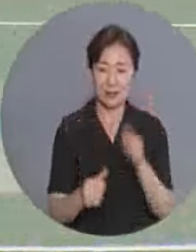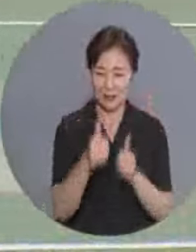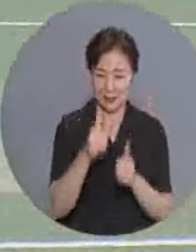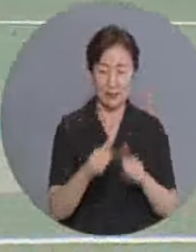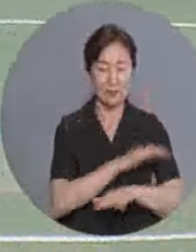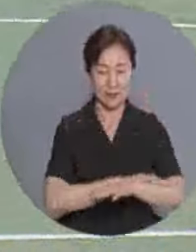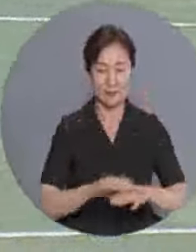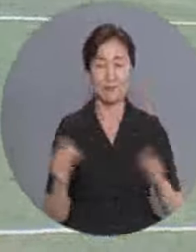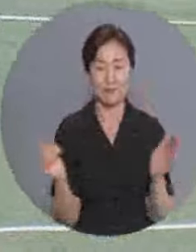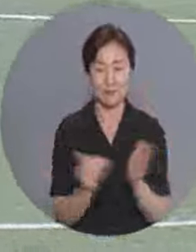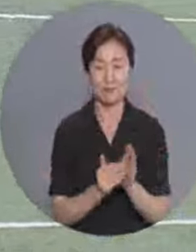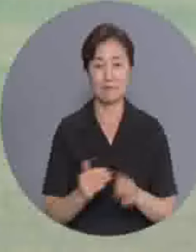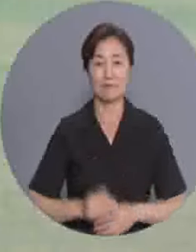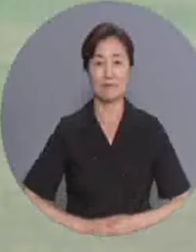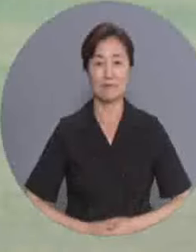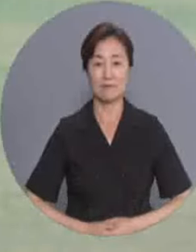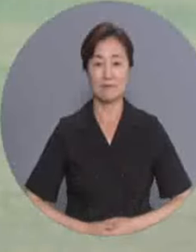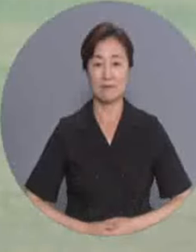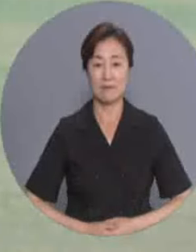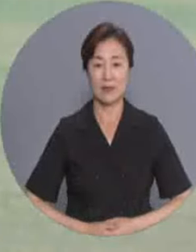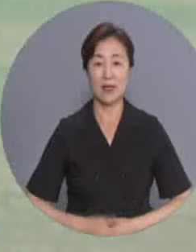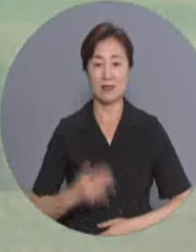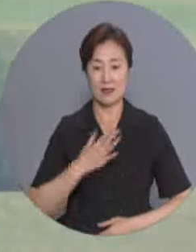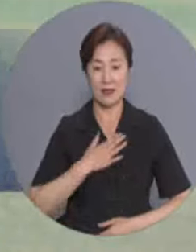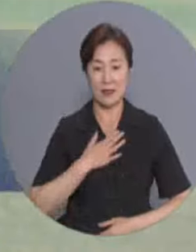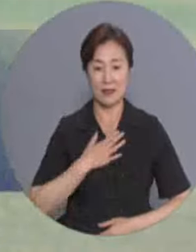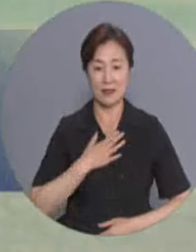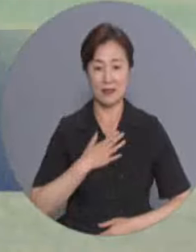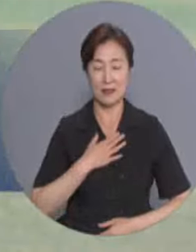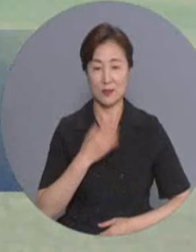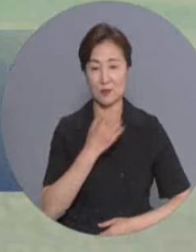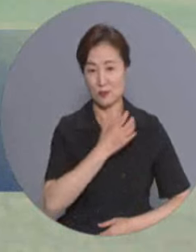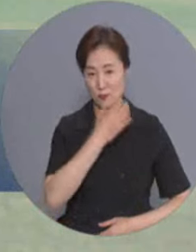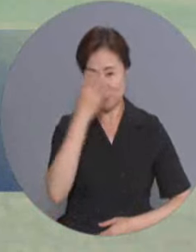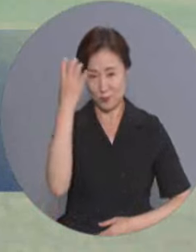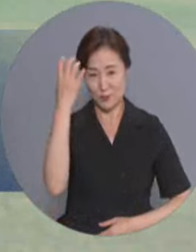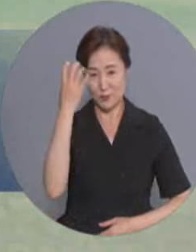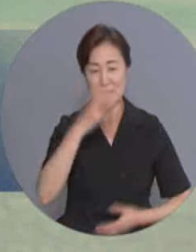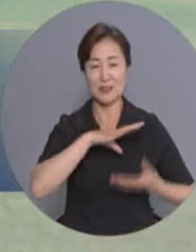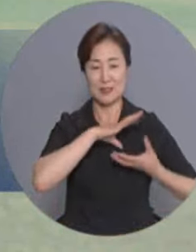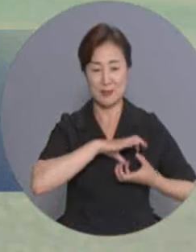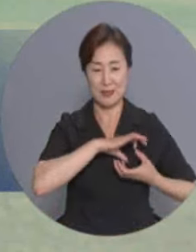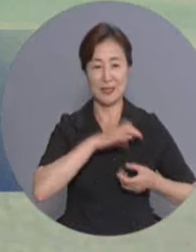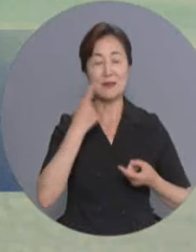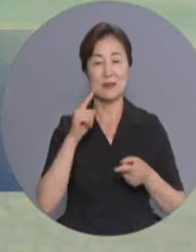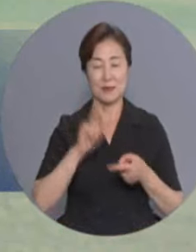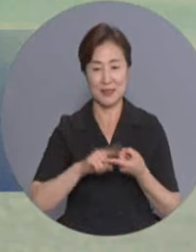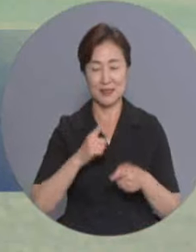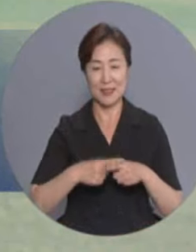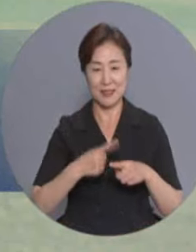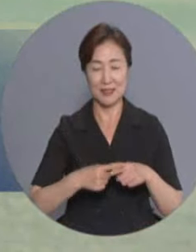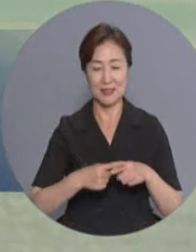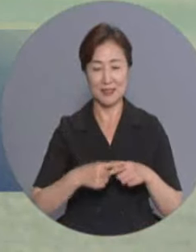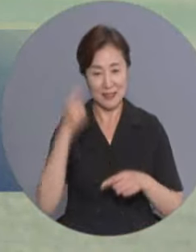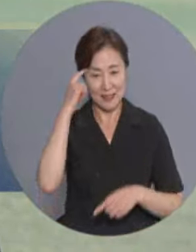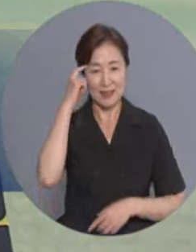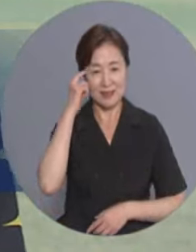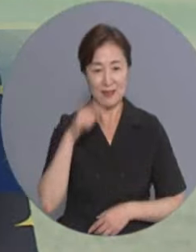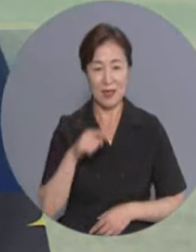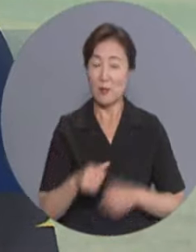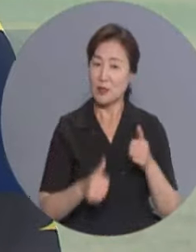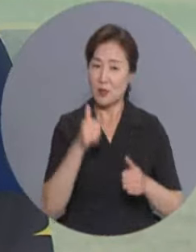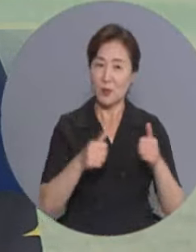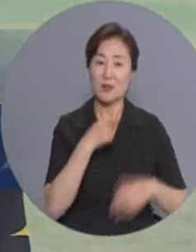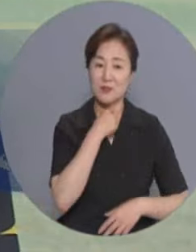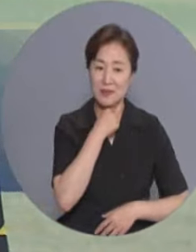잘 치렀습니다. 저한테 살짝 꿈, 심장 같은 존재라고 생각합니다. 거기서 한번 뛰어보고